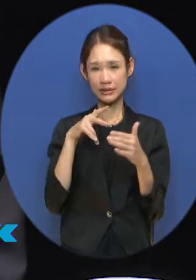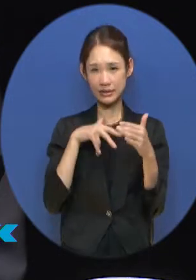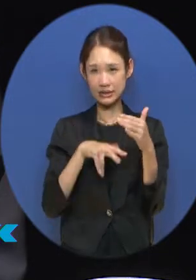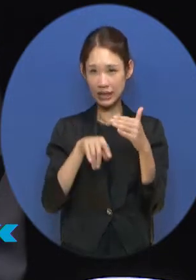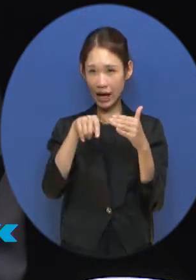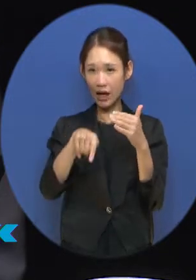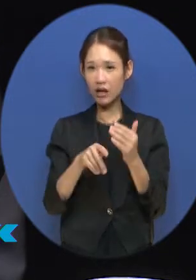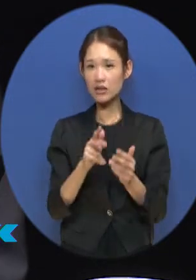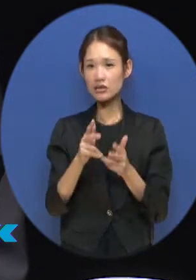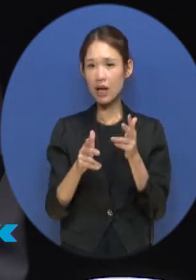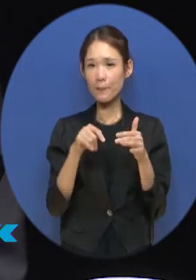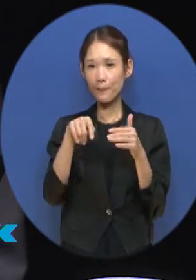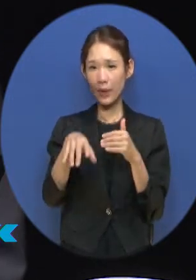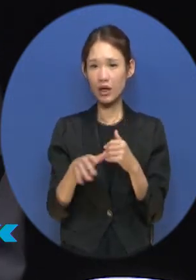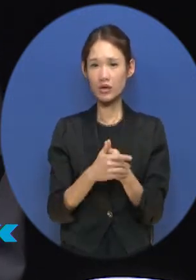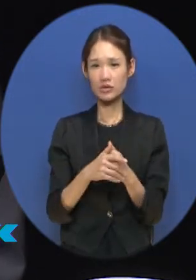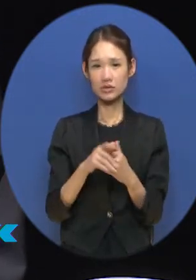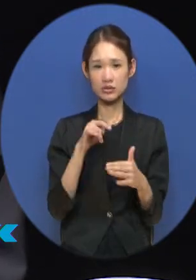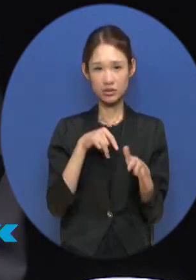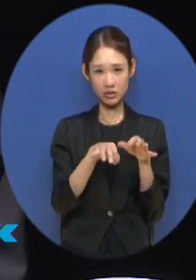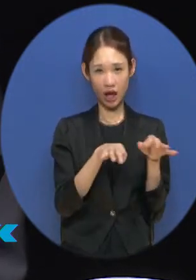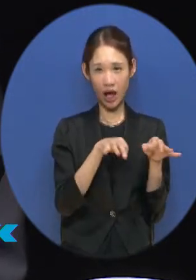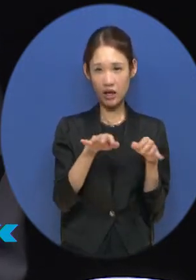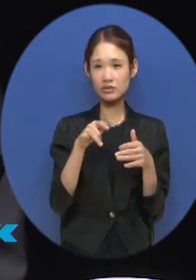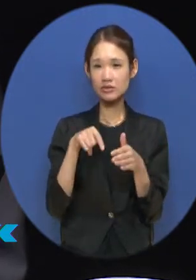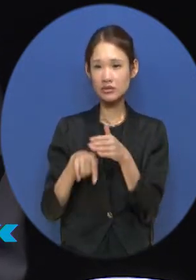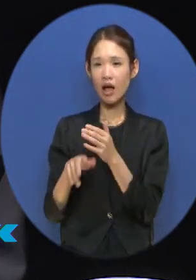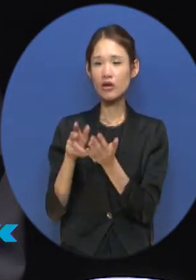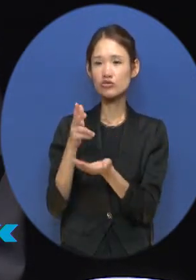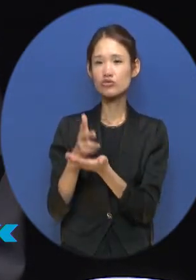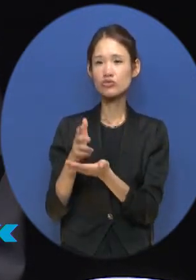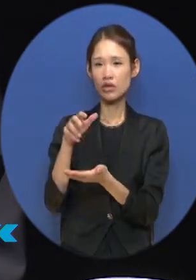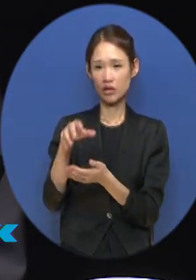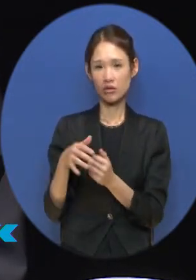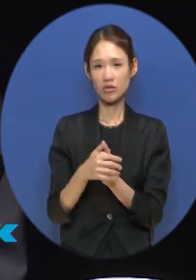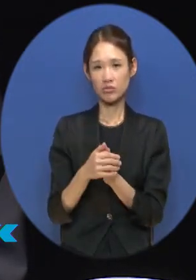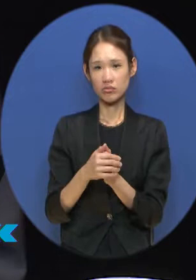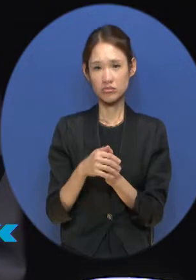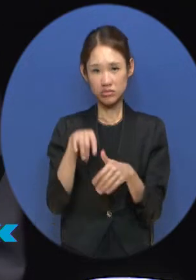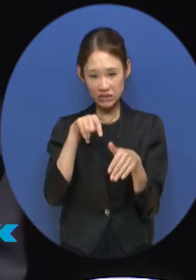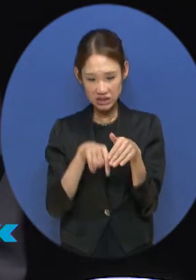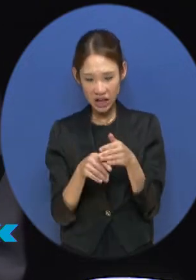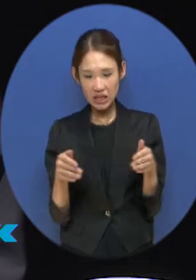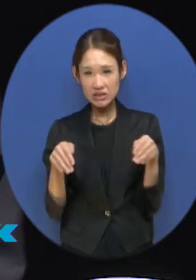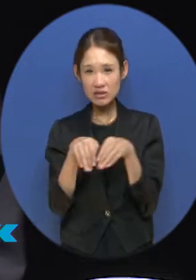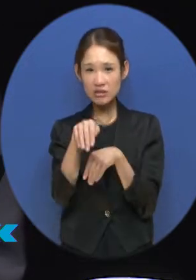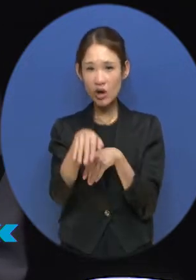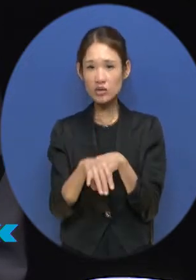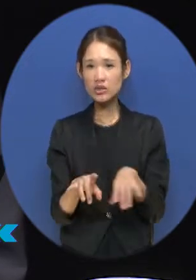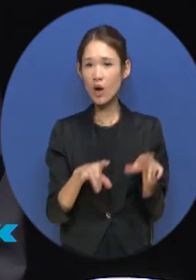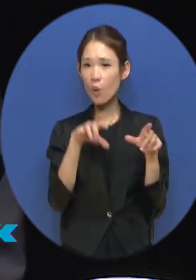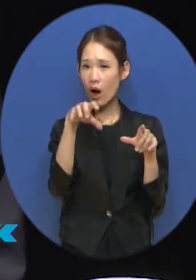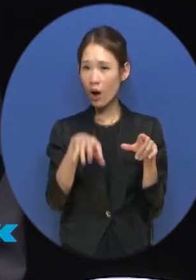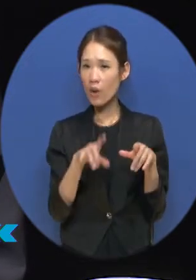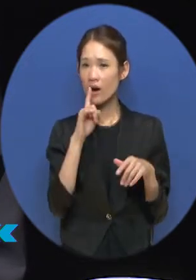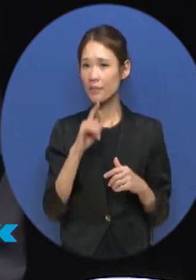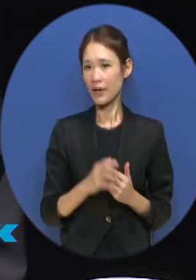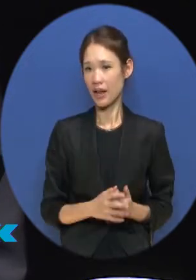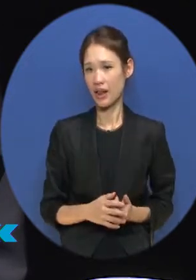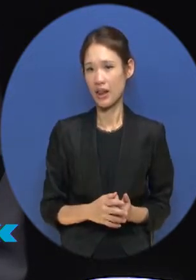지하역사라든가 지하도 상가 그리고 지하주차장 등 지하시설의 생활 공간을 이야기하고 있습니다.